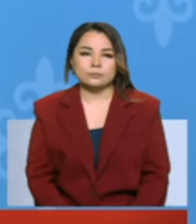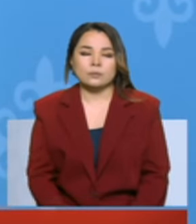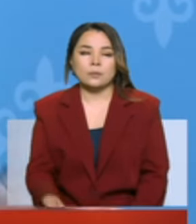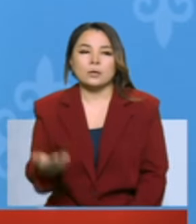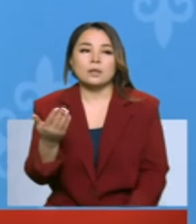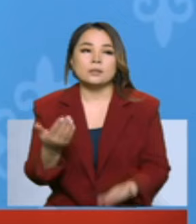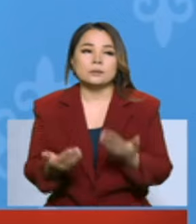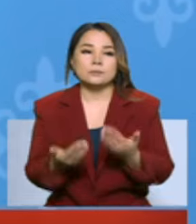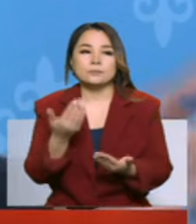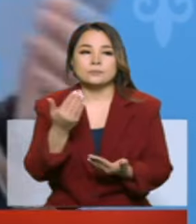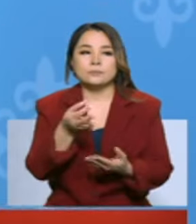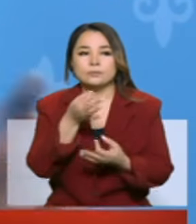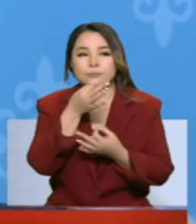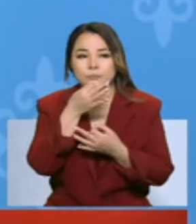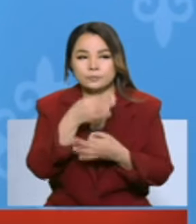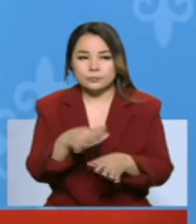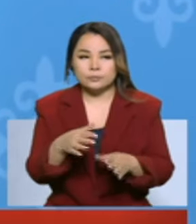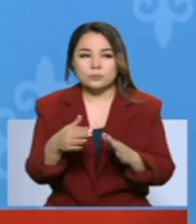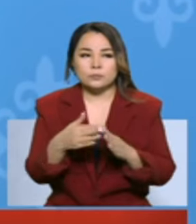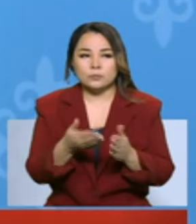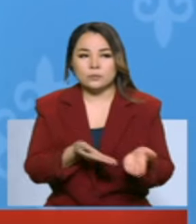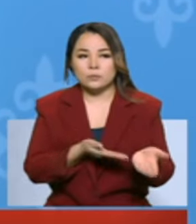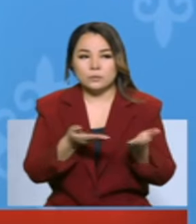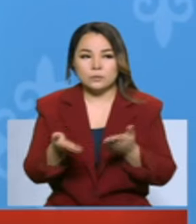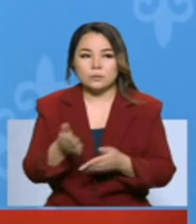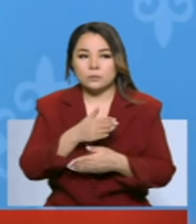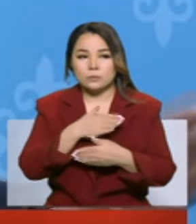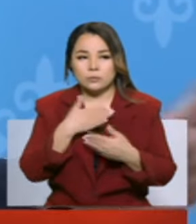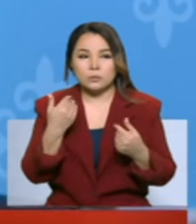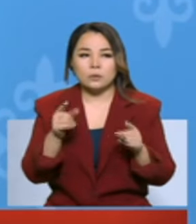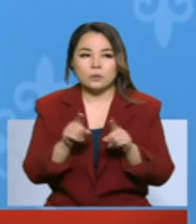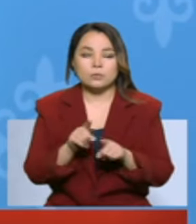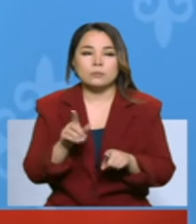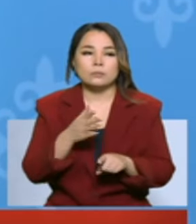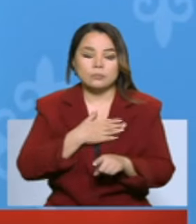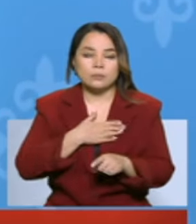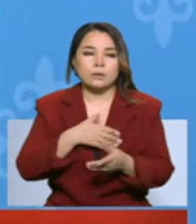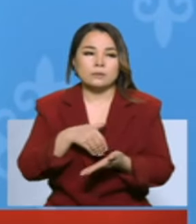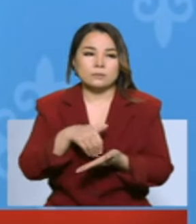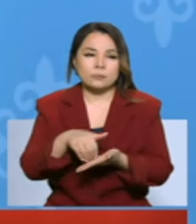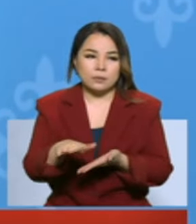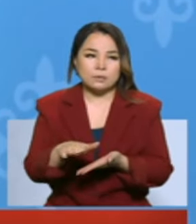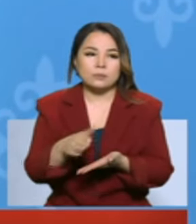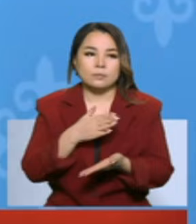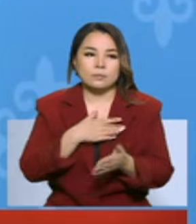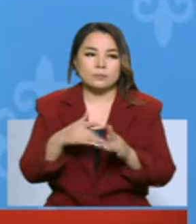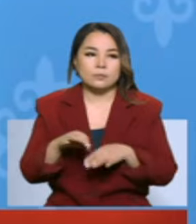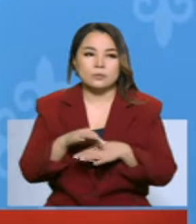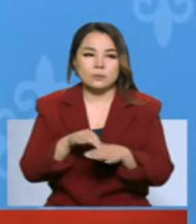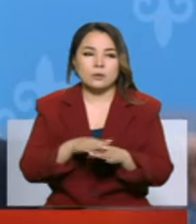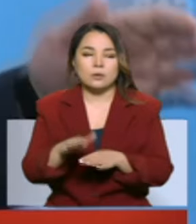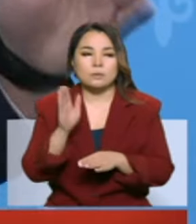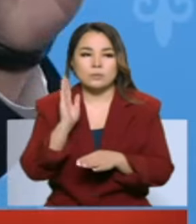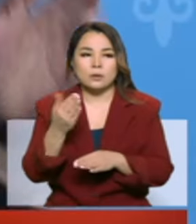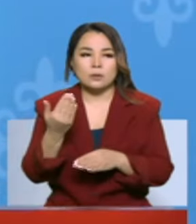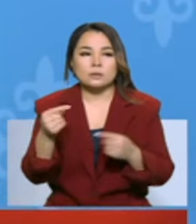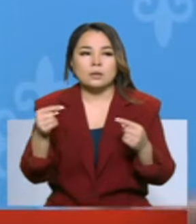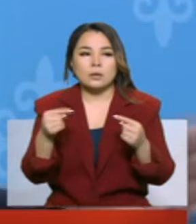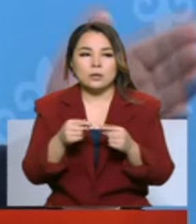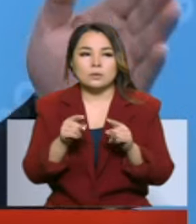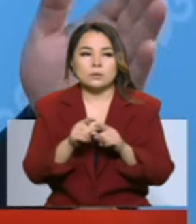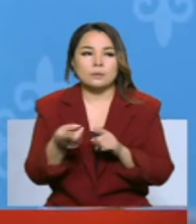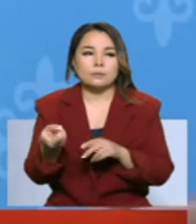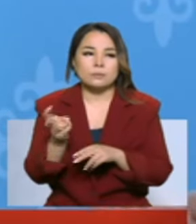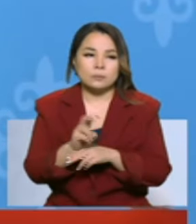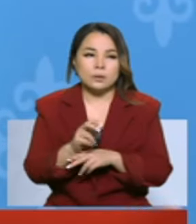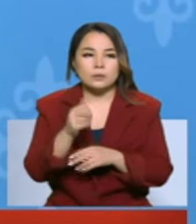сізге мысалы біреу ұнамаса, өз үйіңізге кіргізбейсіз ғой. Тура сол сияқты бізді кіргізбейміз, керек кезде шара қабылданып, оны нақты бүгін